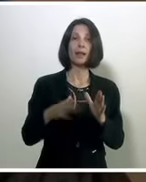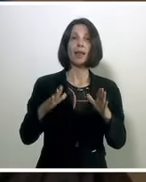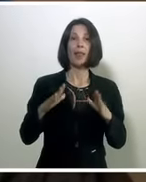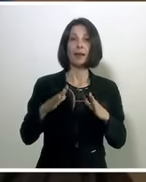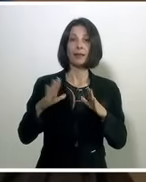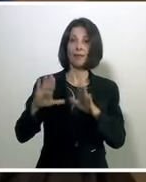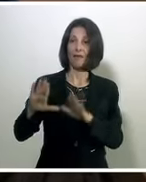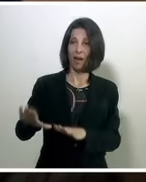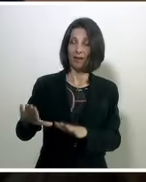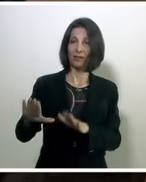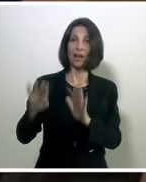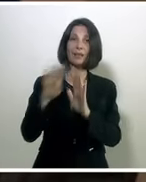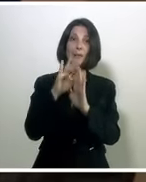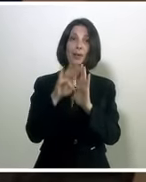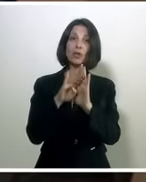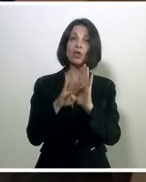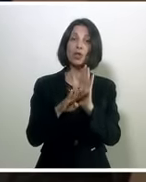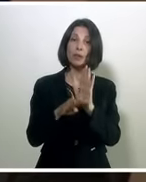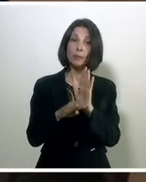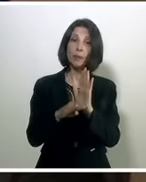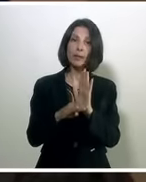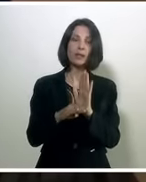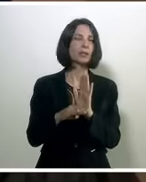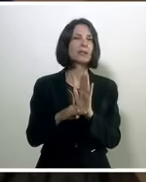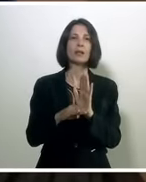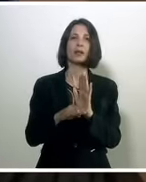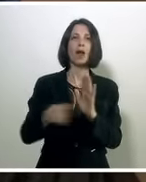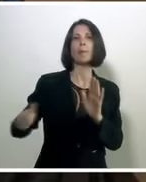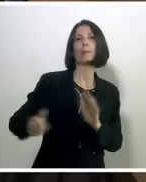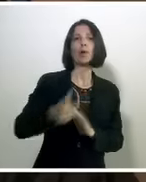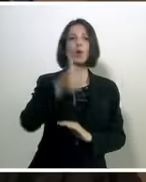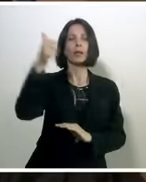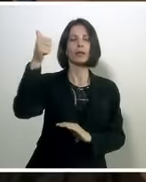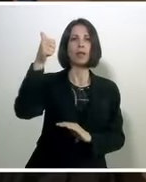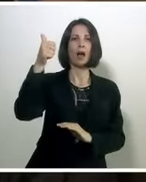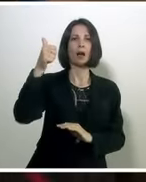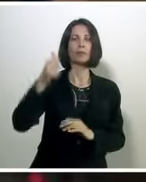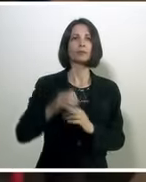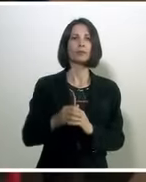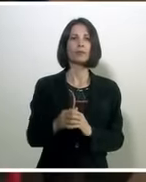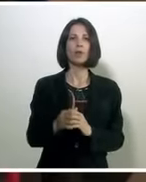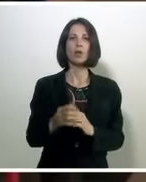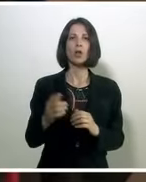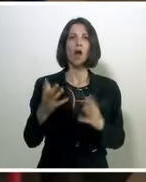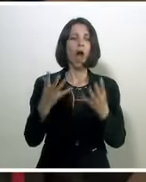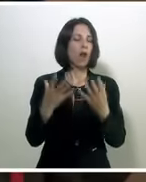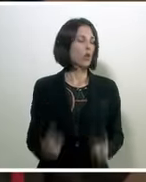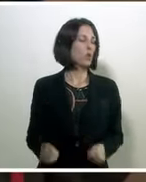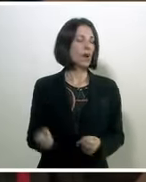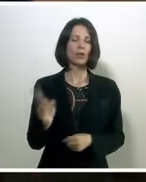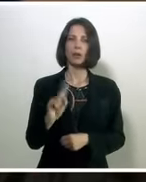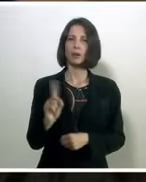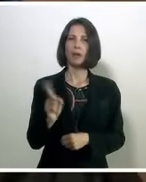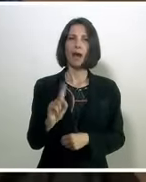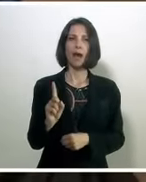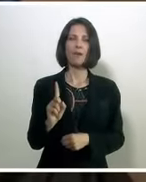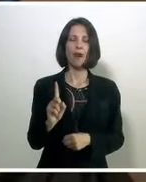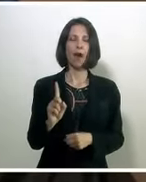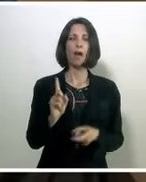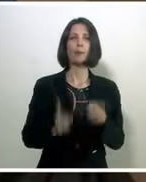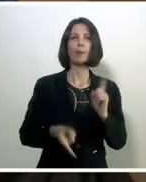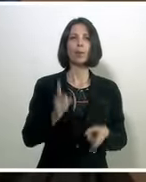singoli per lui era intollerabile l'immagine di una classe politica che trattava con i terroristi e la sua